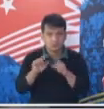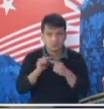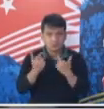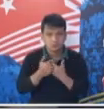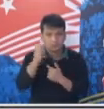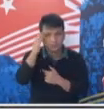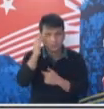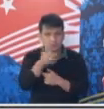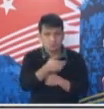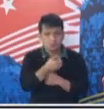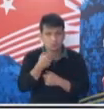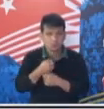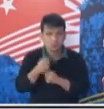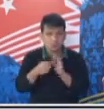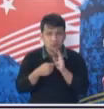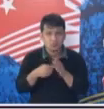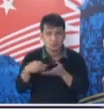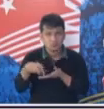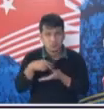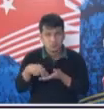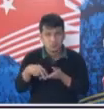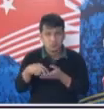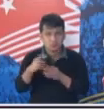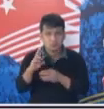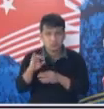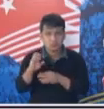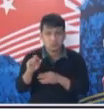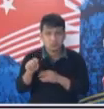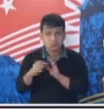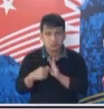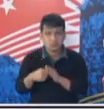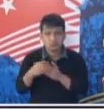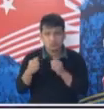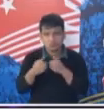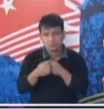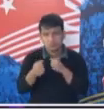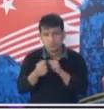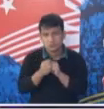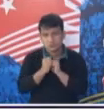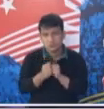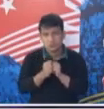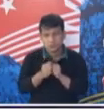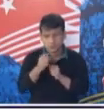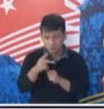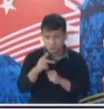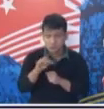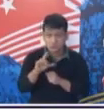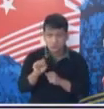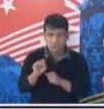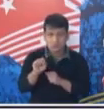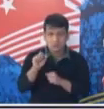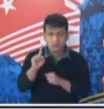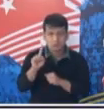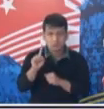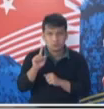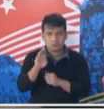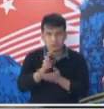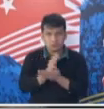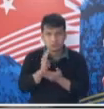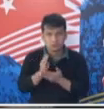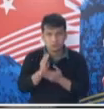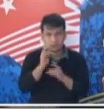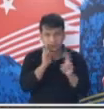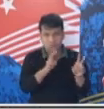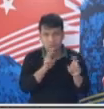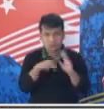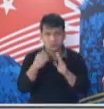kanilang catchy tunes at dance routines. Kasama sa kanilang sikat na kanta ang Kill This Love na may higit 1 bilyong views na